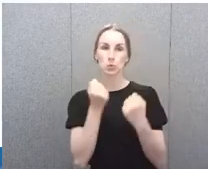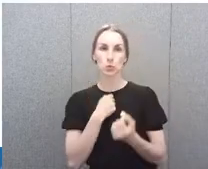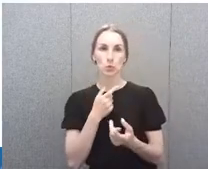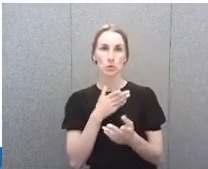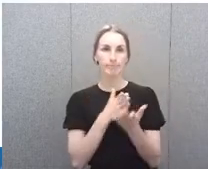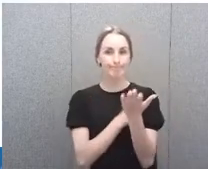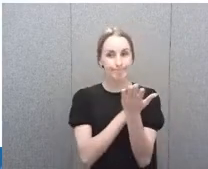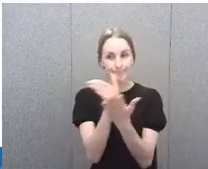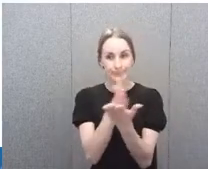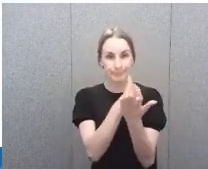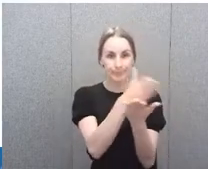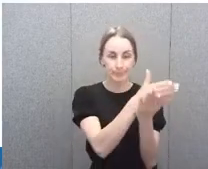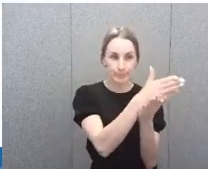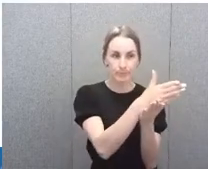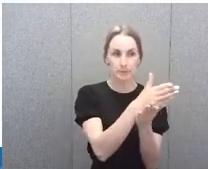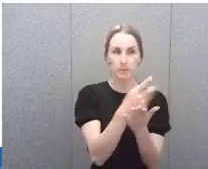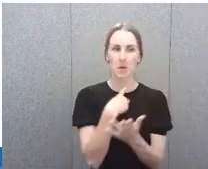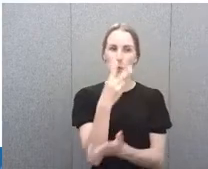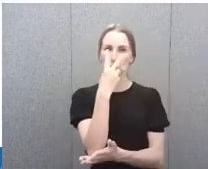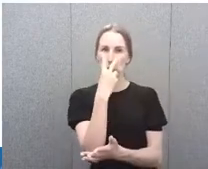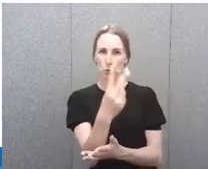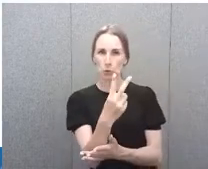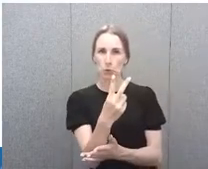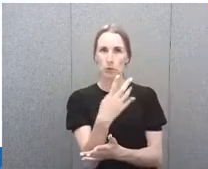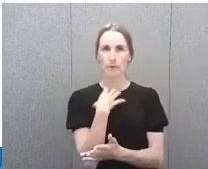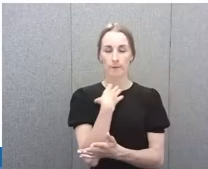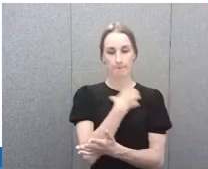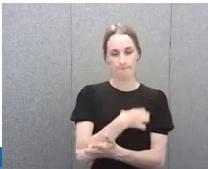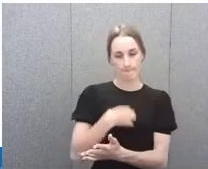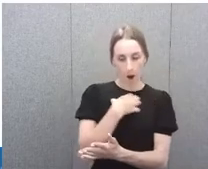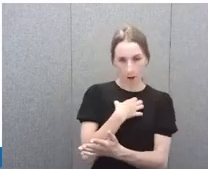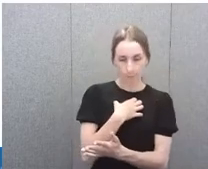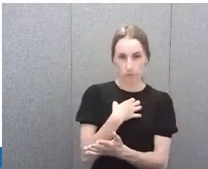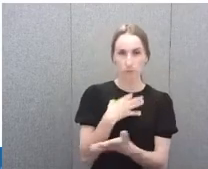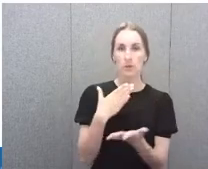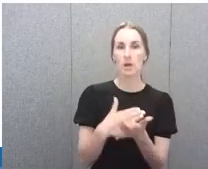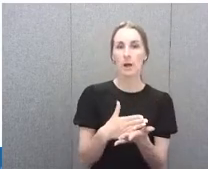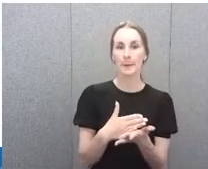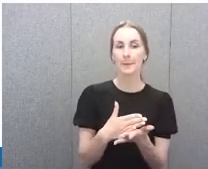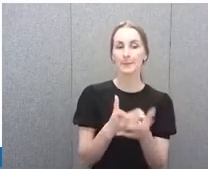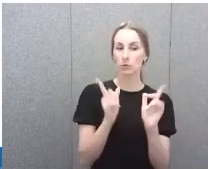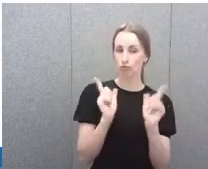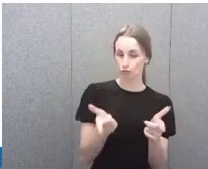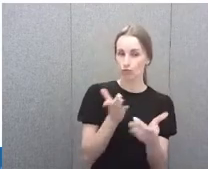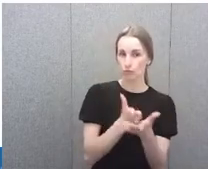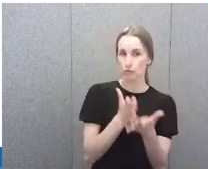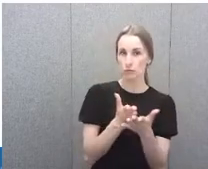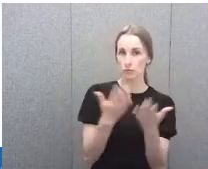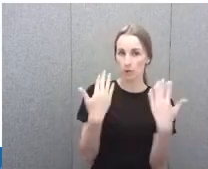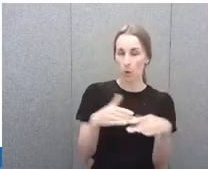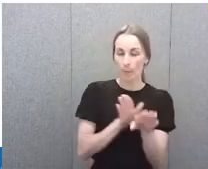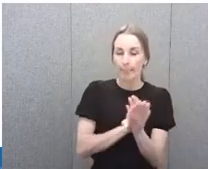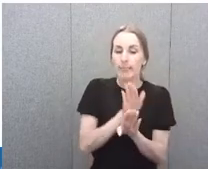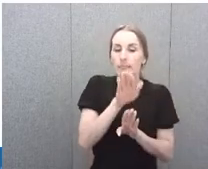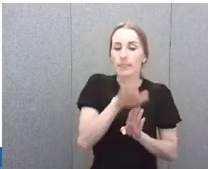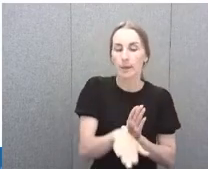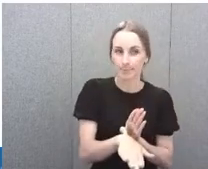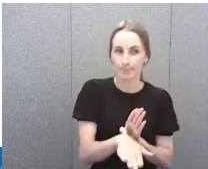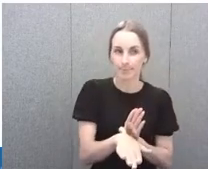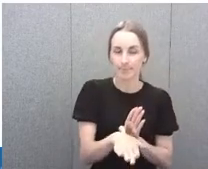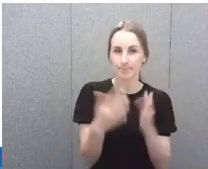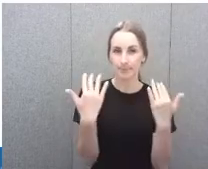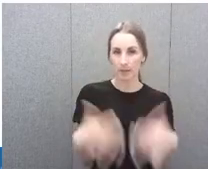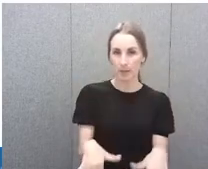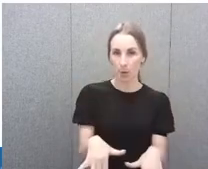что мы должны двигаться именно в направлении равенства. И мне кажется, это самое важное. Мы уже